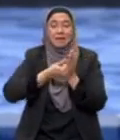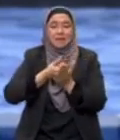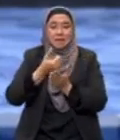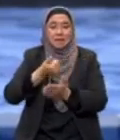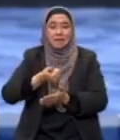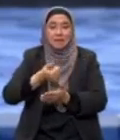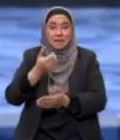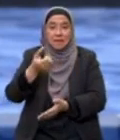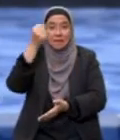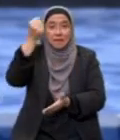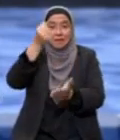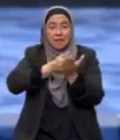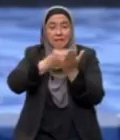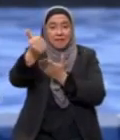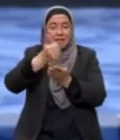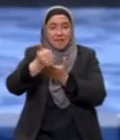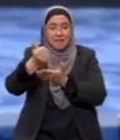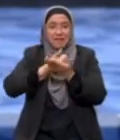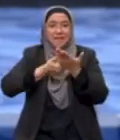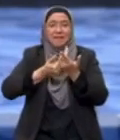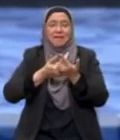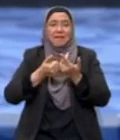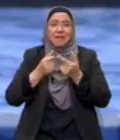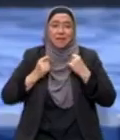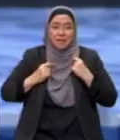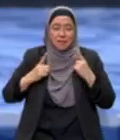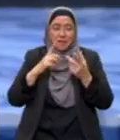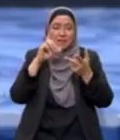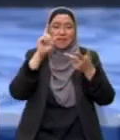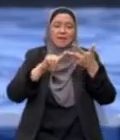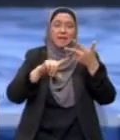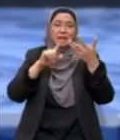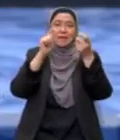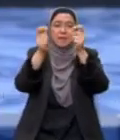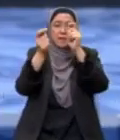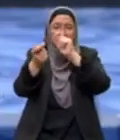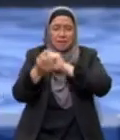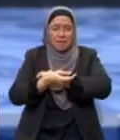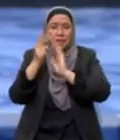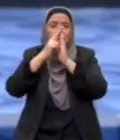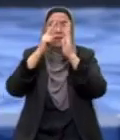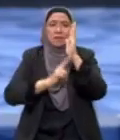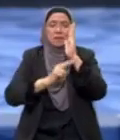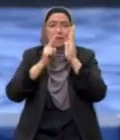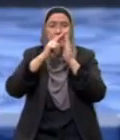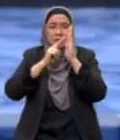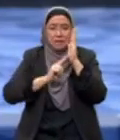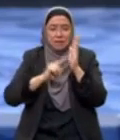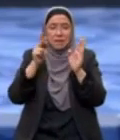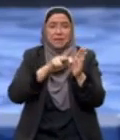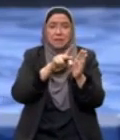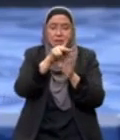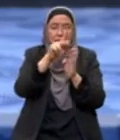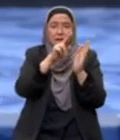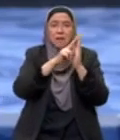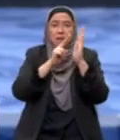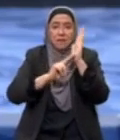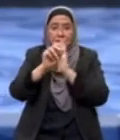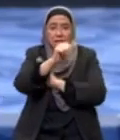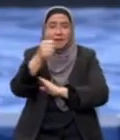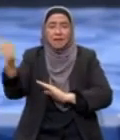profesion undang-undang pindaan kepada beberapa undang-undang yang lain dan kalau kita lihat dalam aspek